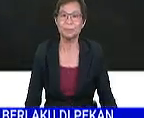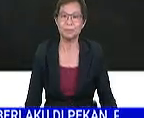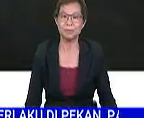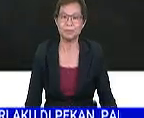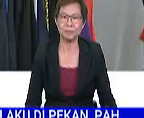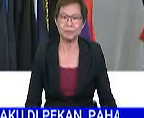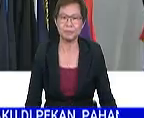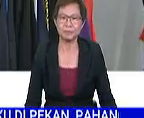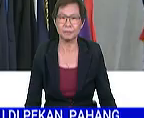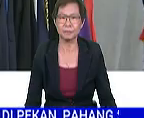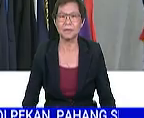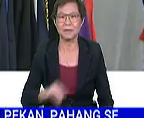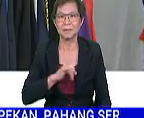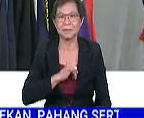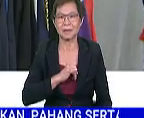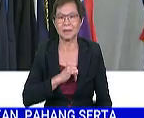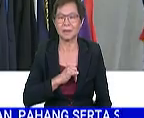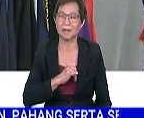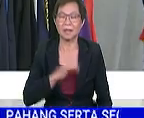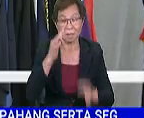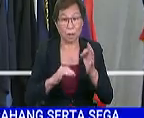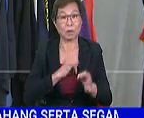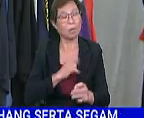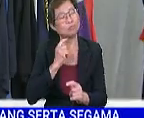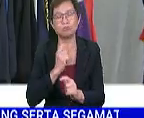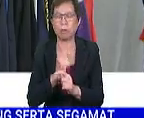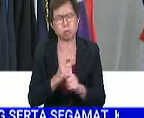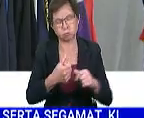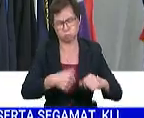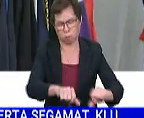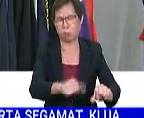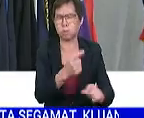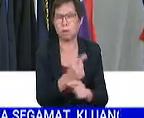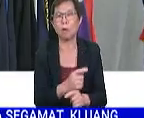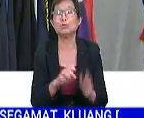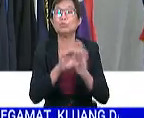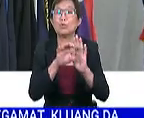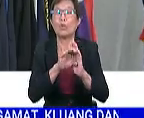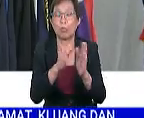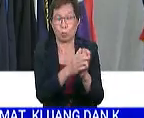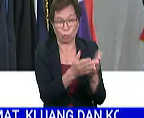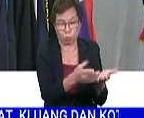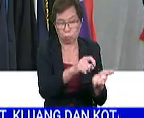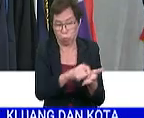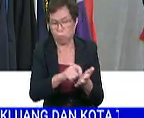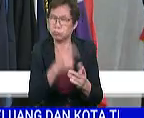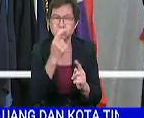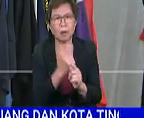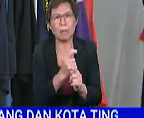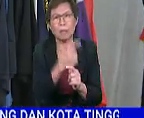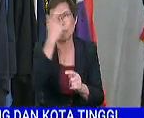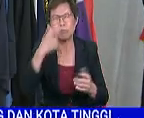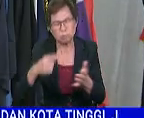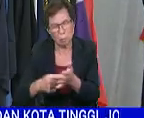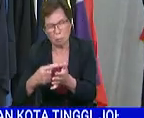itu kalau saya saya kekalkan sebab Conto Buk tu kita kekalkan sebab ada